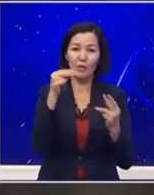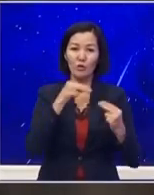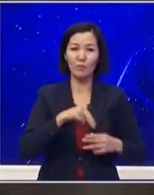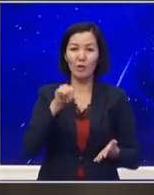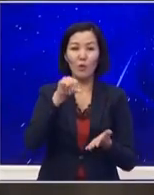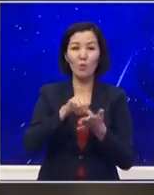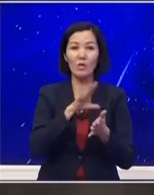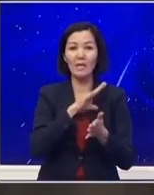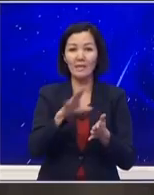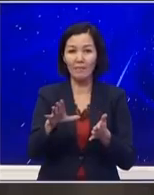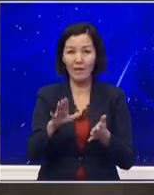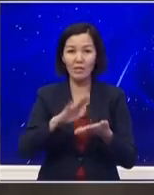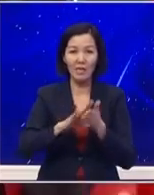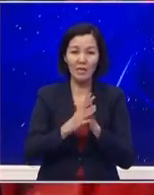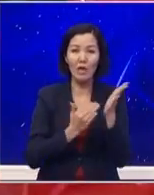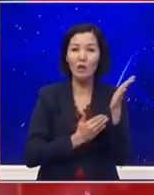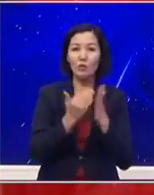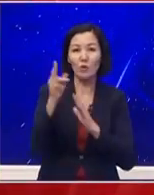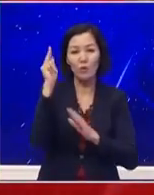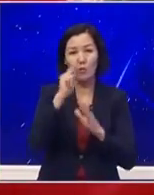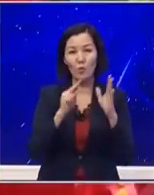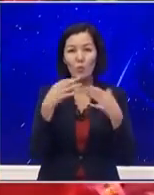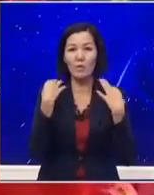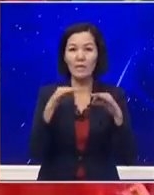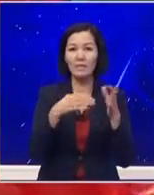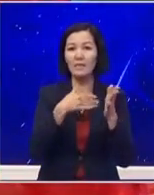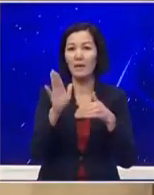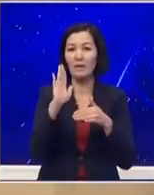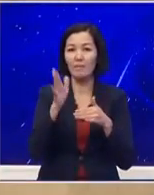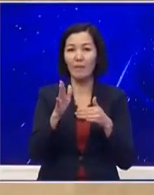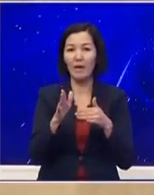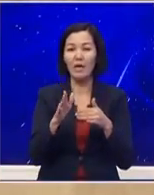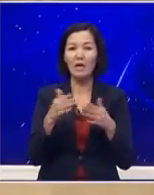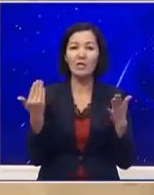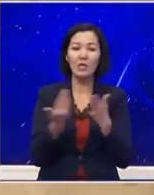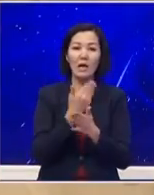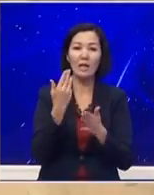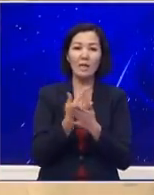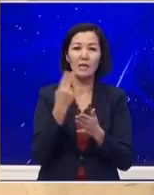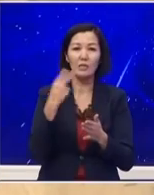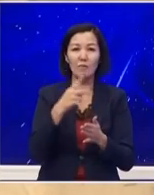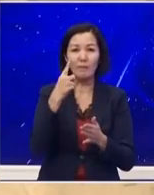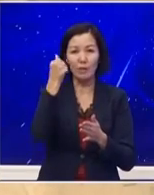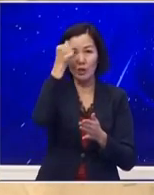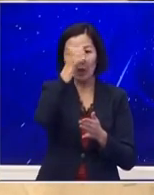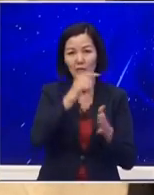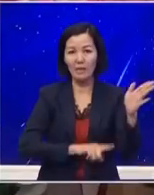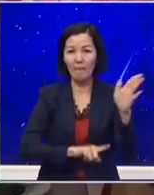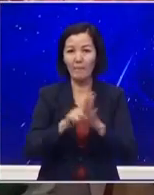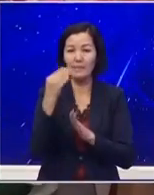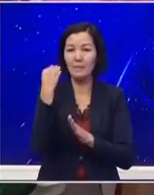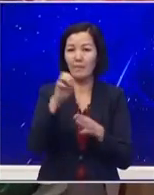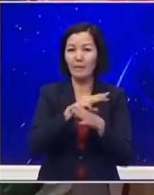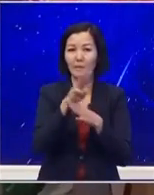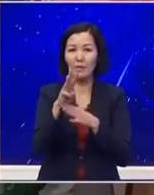орналаса алмаған жағдайда жоғары оқу орындары лицензиясынан айырылмақ. Және бір жаңалық, 2021 жылдан бастап